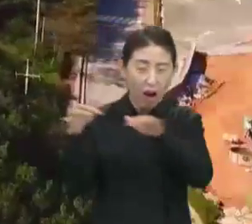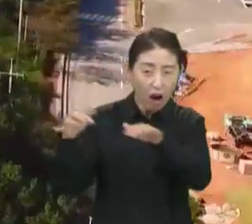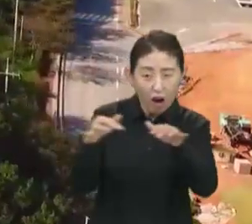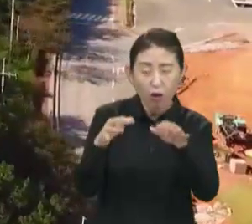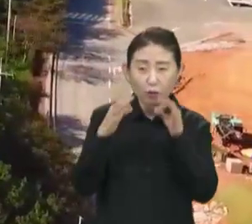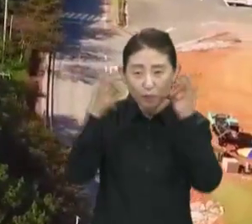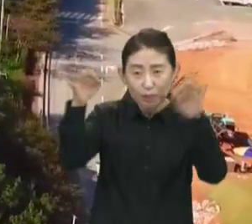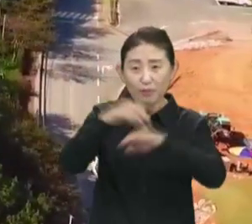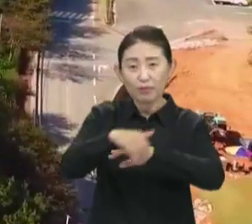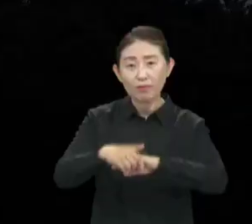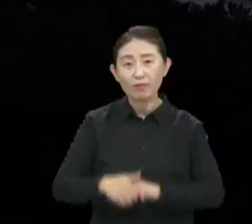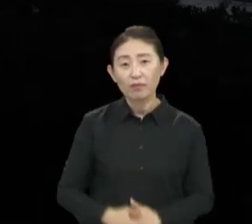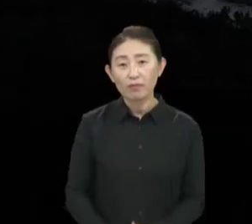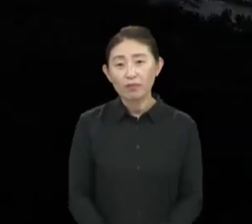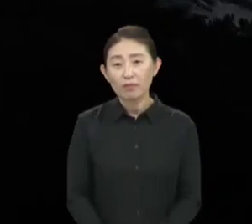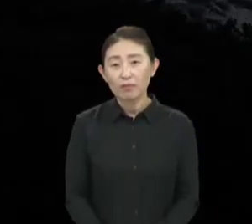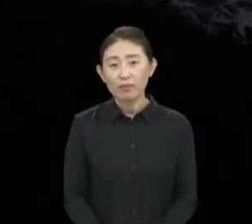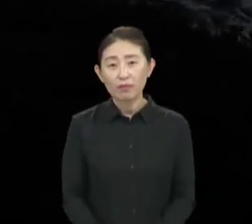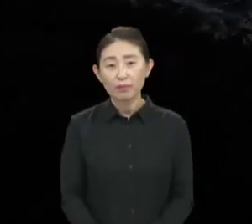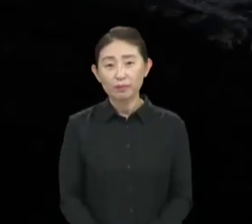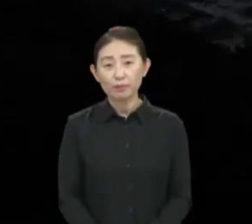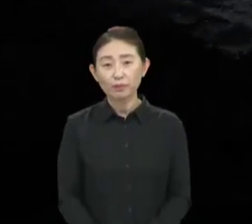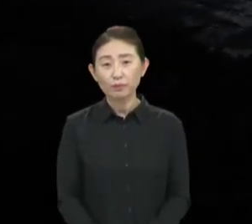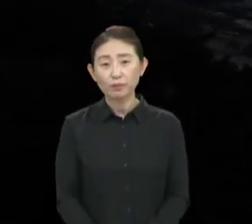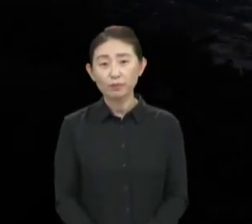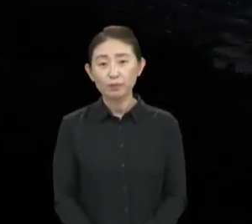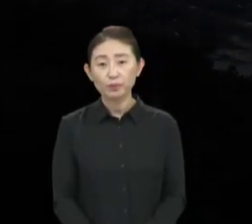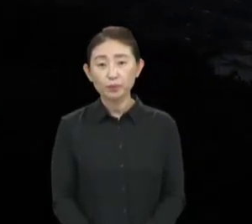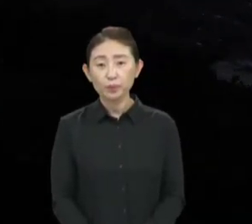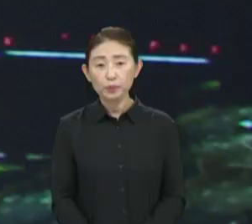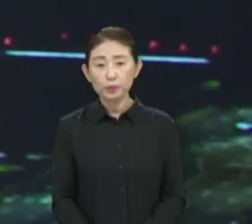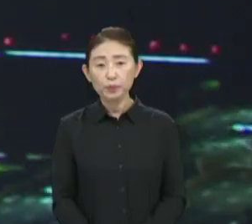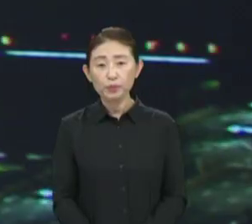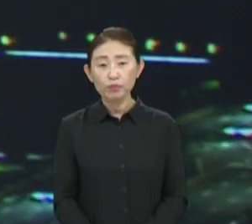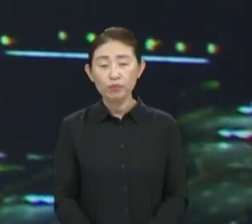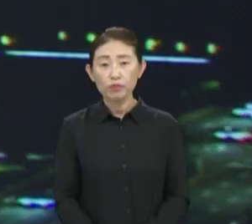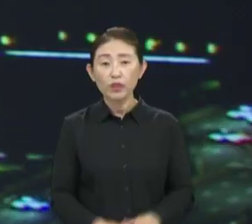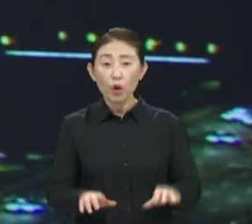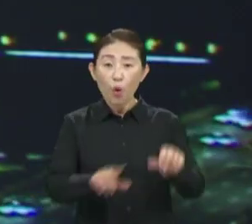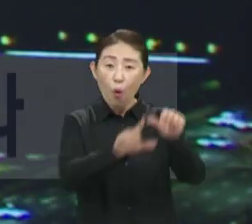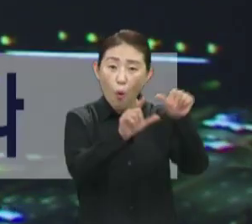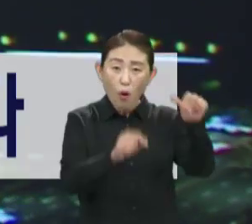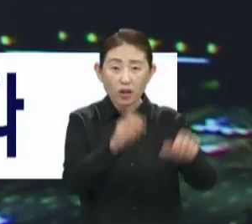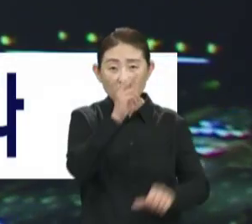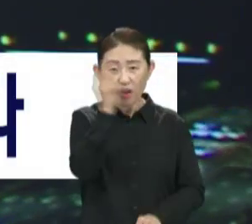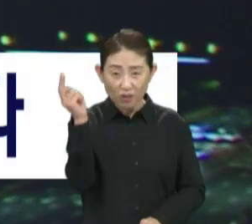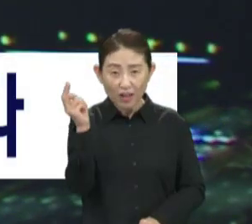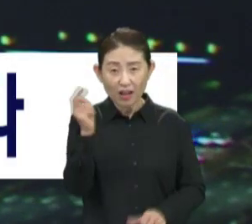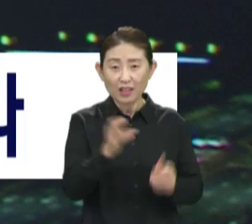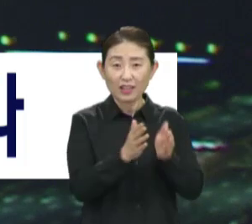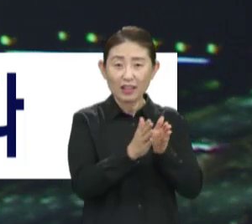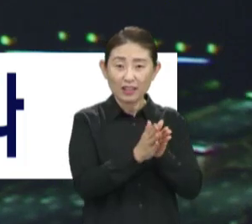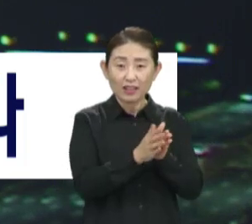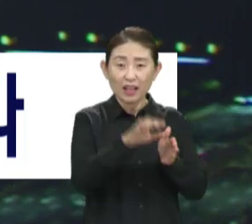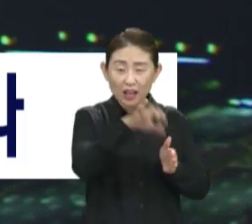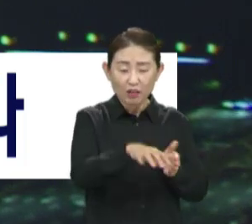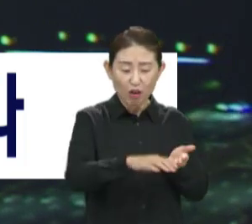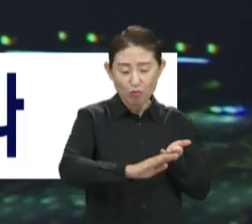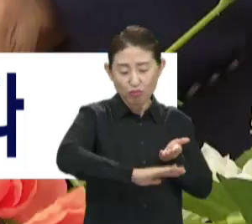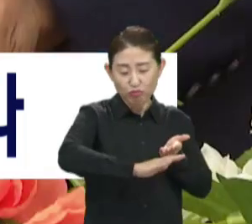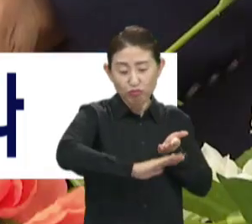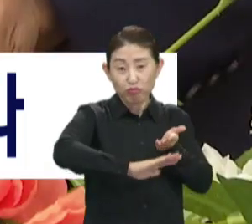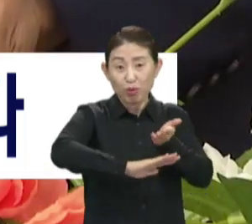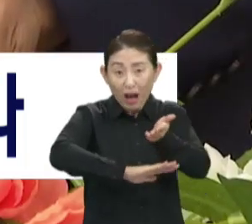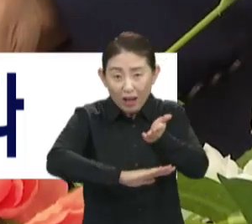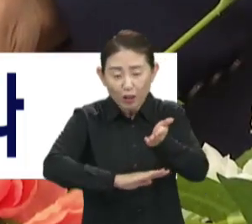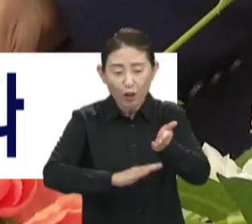자리 잡는다는 계획입니다. TJB 장석영입니다. 지난 5월 서산을 출항했던 바다 위에